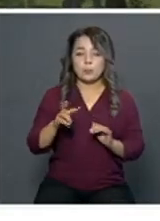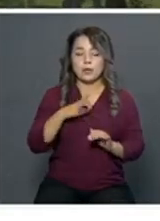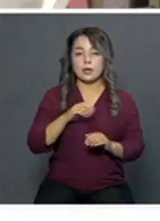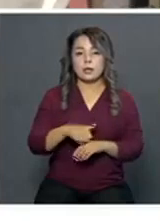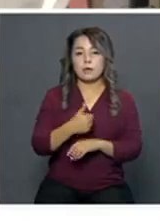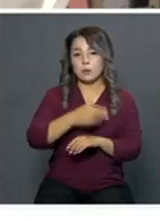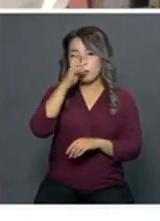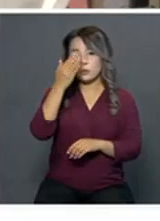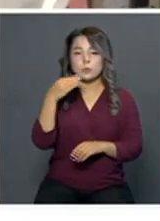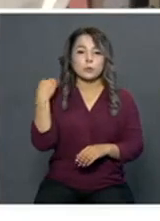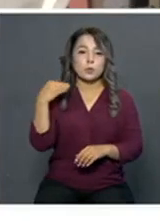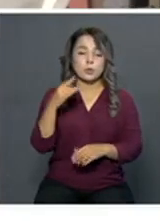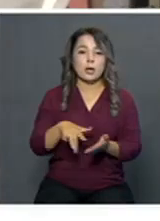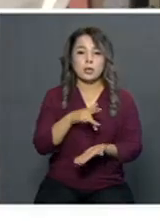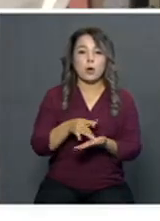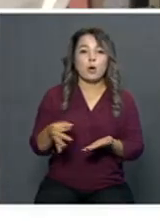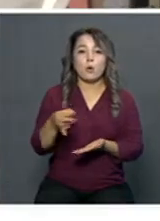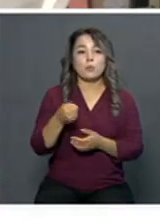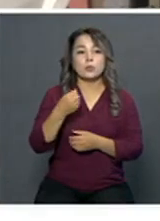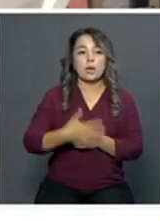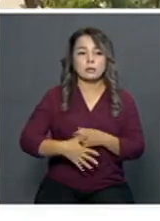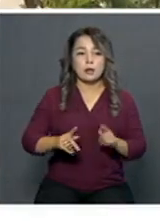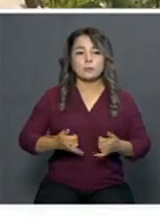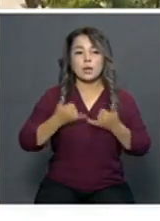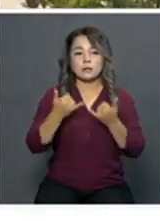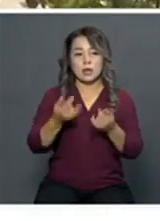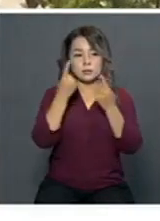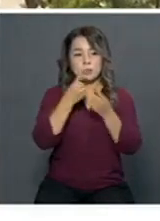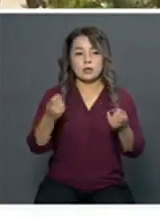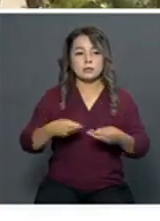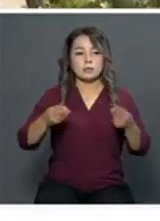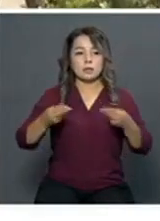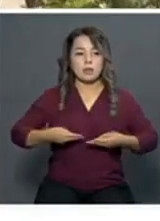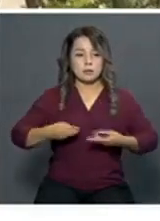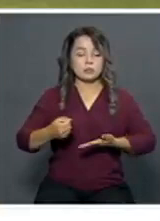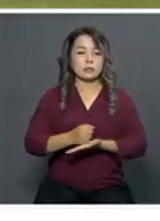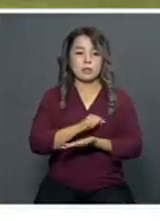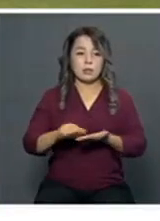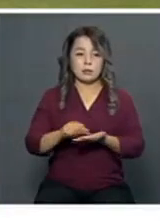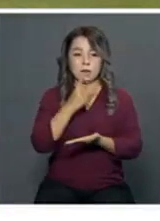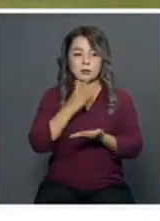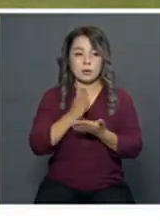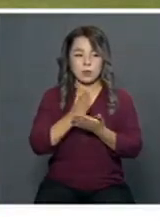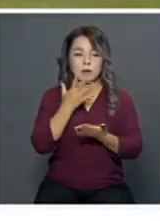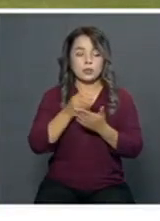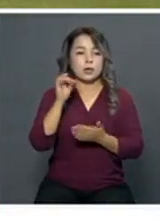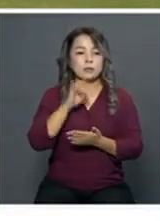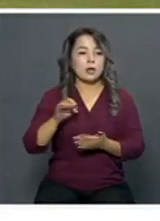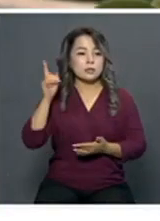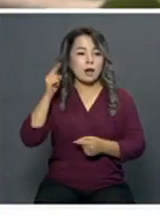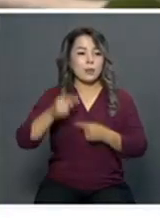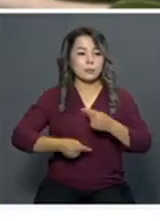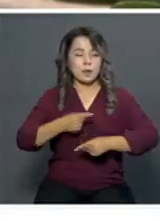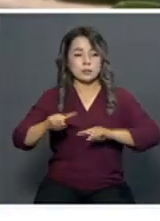Нұрсұлтан Назарбаев Түркістан қаласына облыс орталығы мәртебесін беру туралы жарлыққа қол қойды. Осайша көне қала өзінің тарихи тұғырына